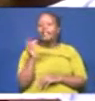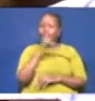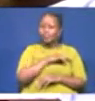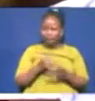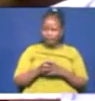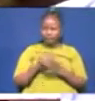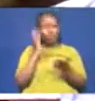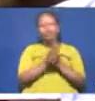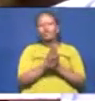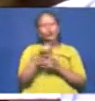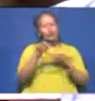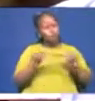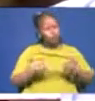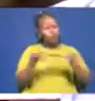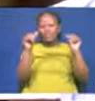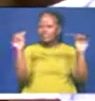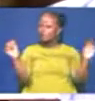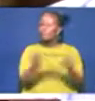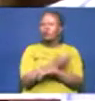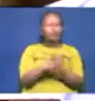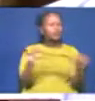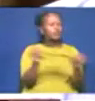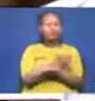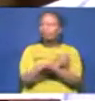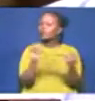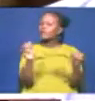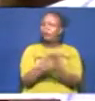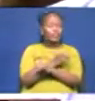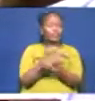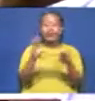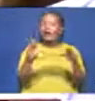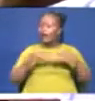hali haiwezi kuendelea. Hatuwezi